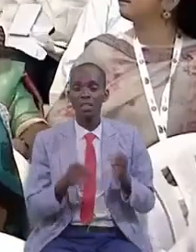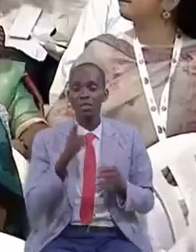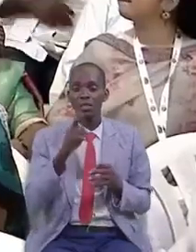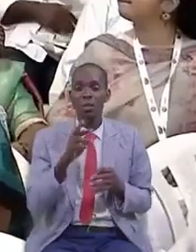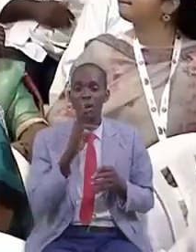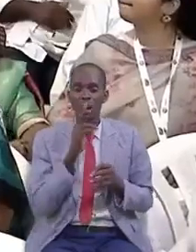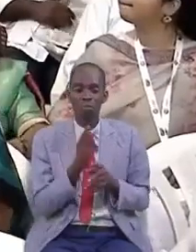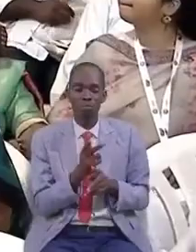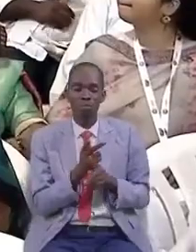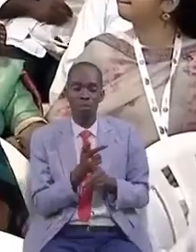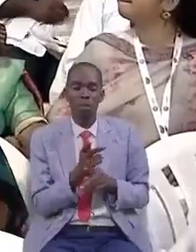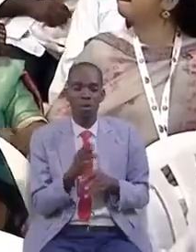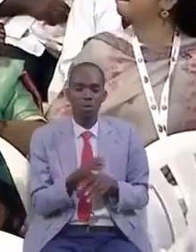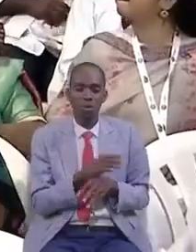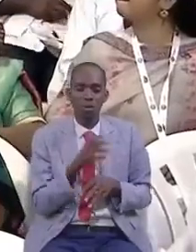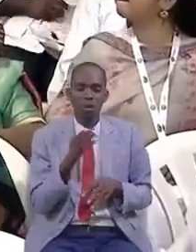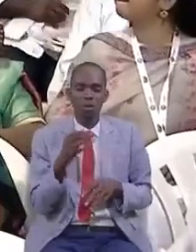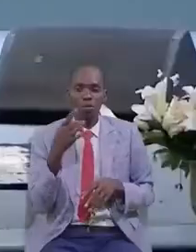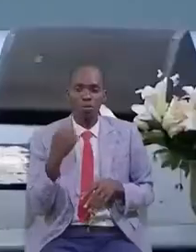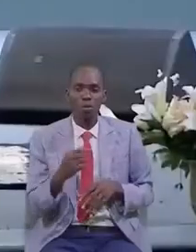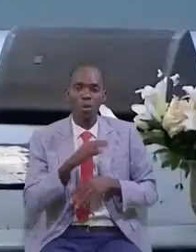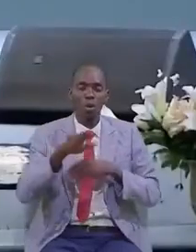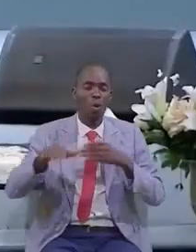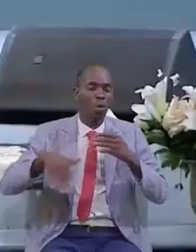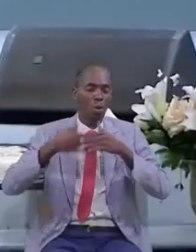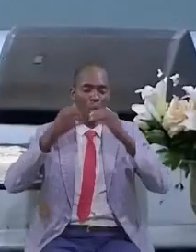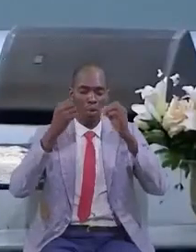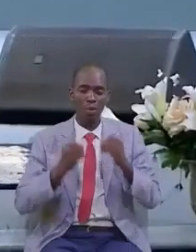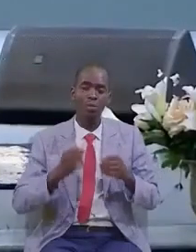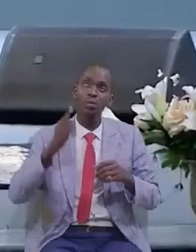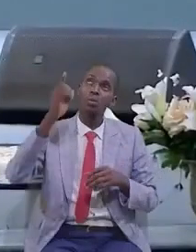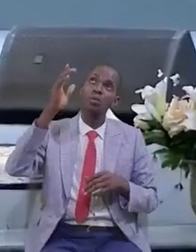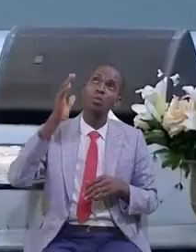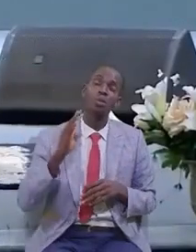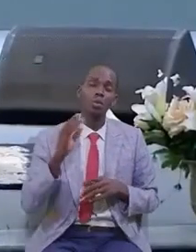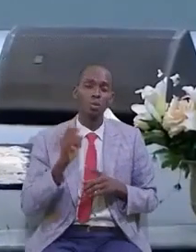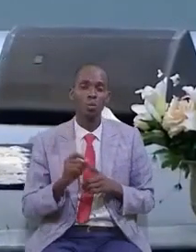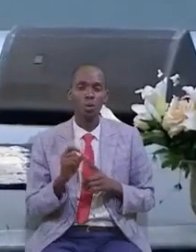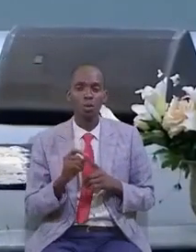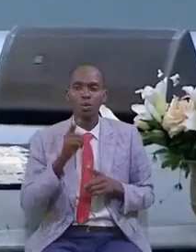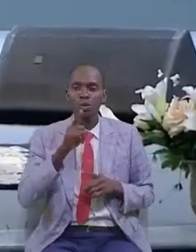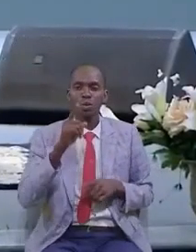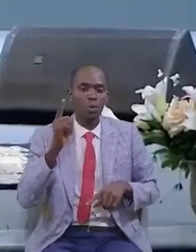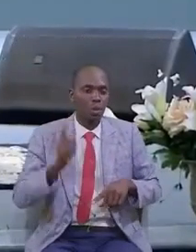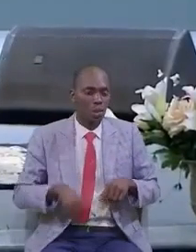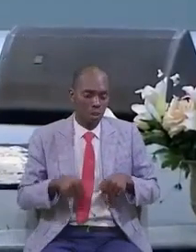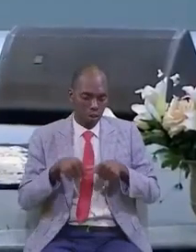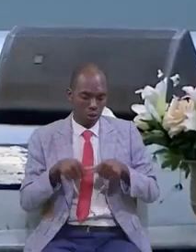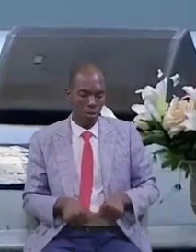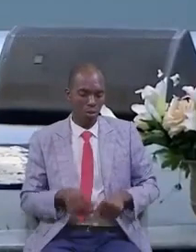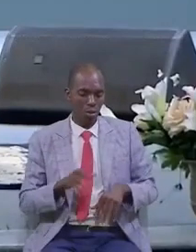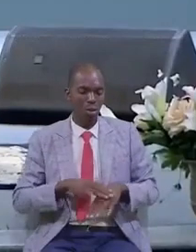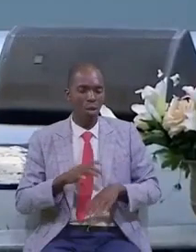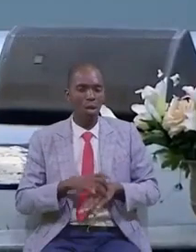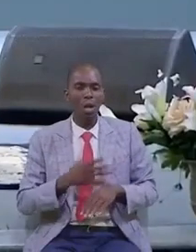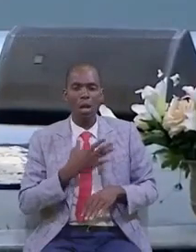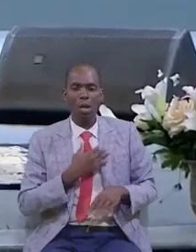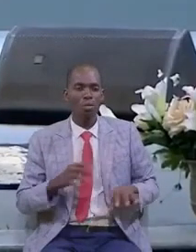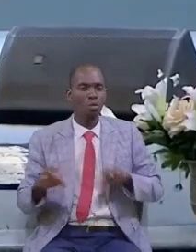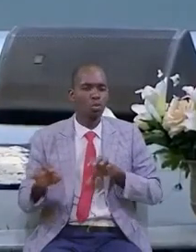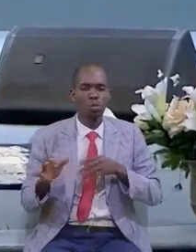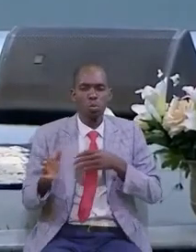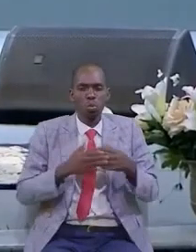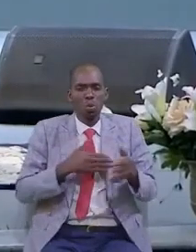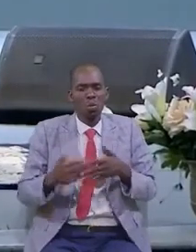the Almighty God, మీరు సర్వశక్తిగల దేవుణ్ణి మనస్కరిస్తే, you cannot stay on earth and just do what you want and